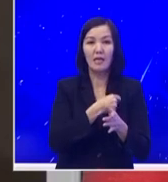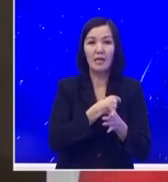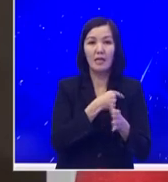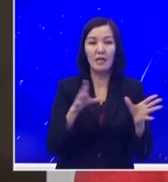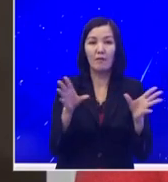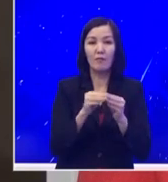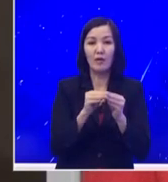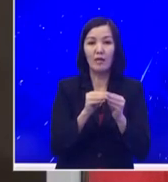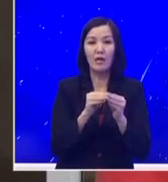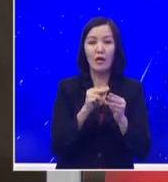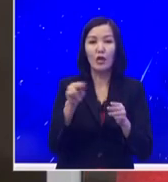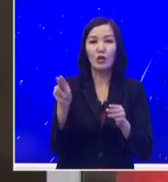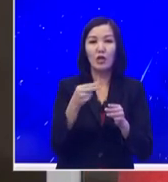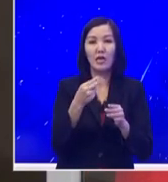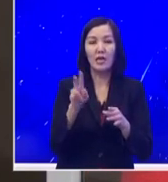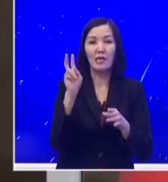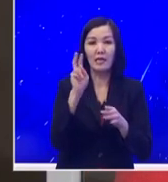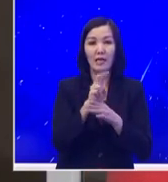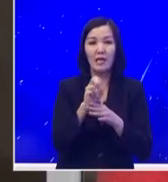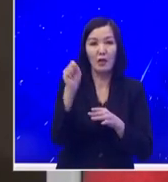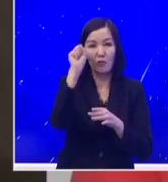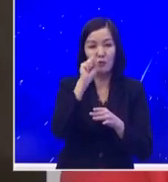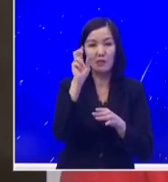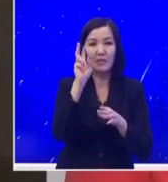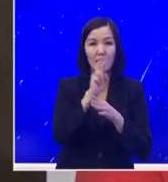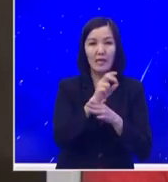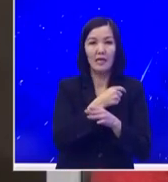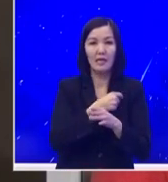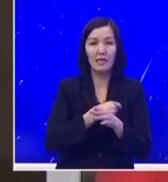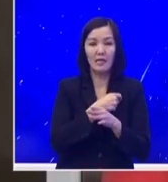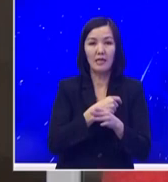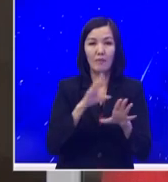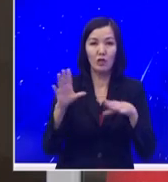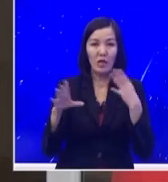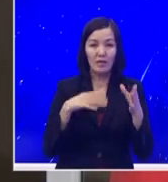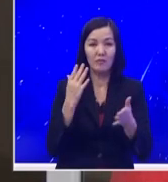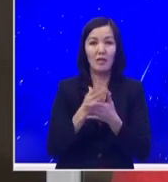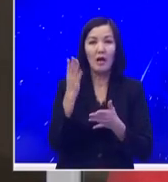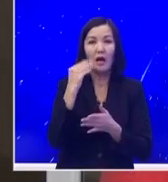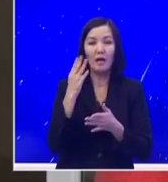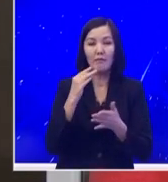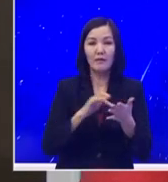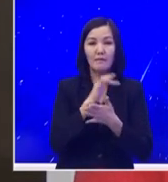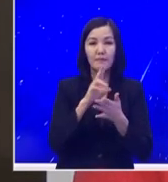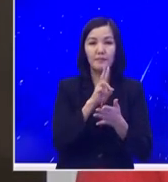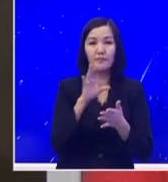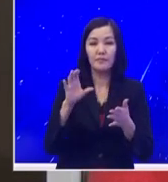кісі мысалы Чехиядан келген, Өзбекстаннан келген мамандармен жұмыс атқарып жатыр. Алматы қаласында, Нұрсұлтан қаласында